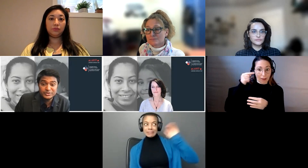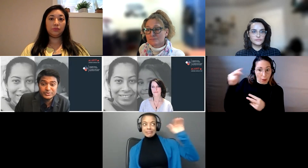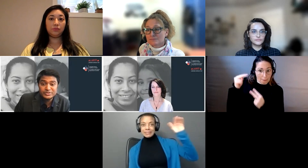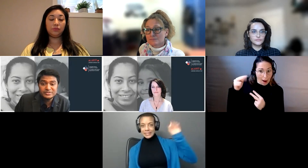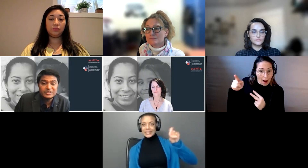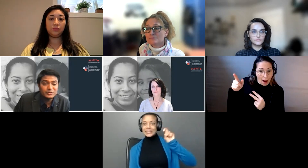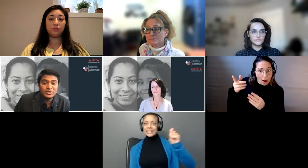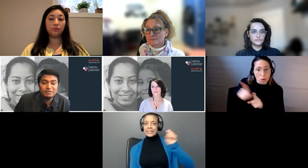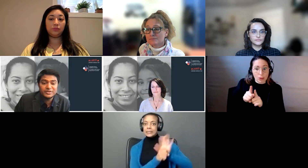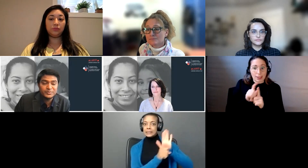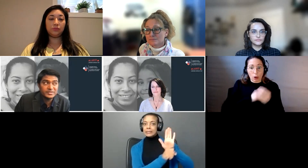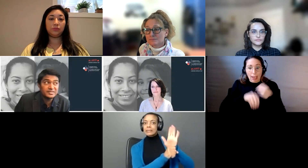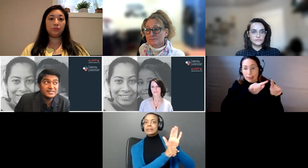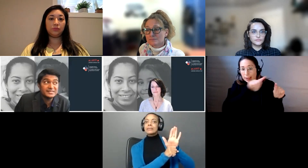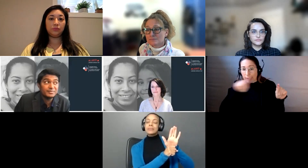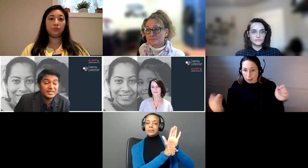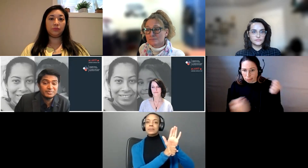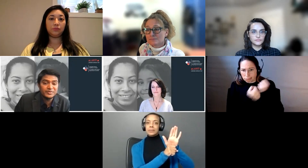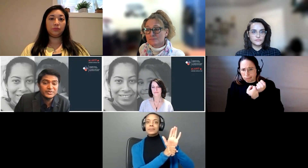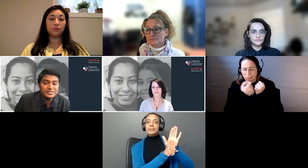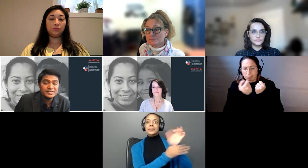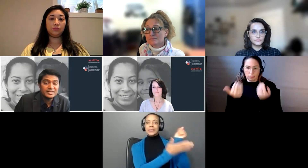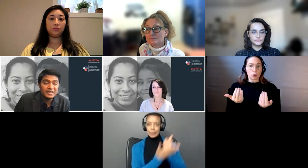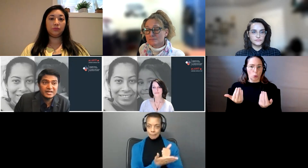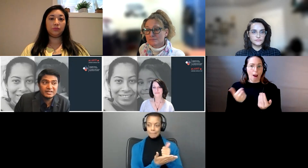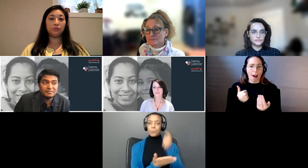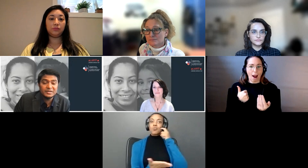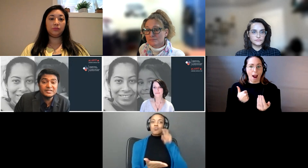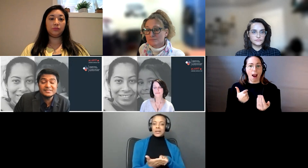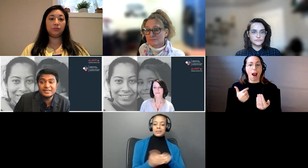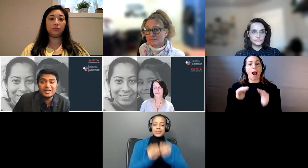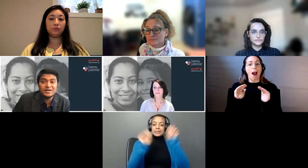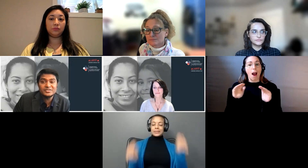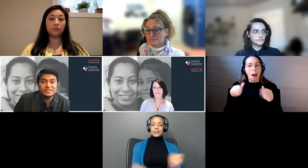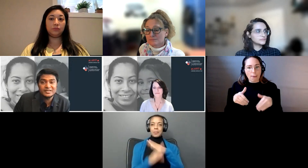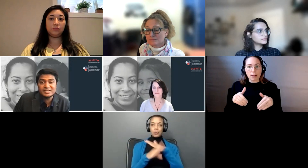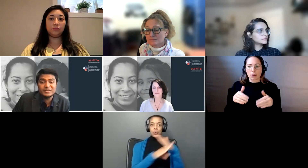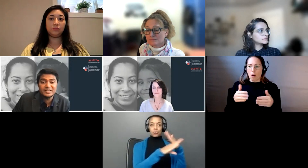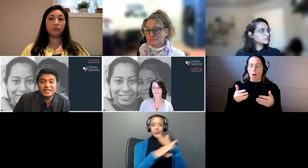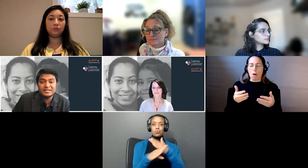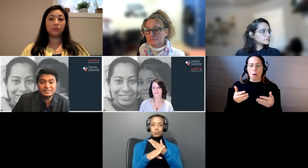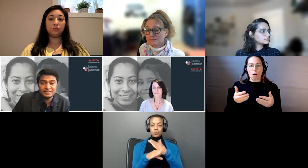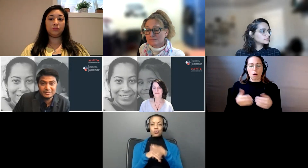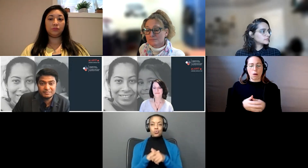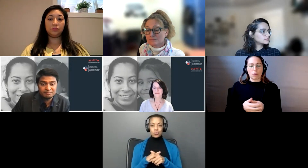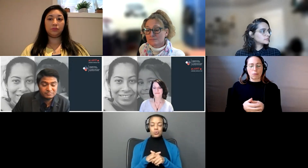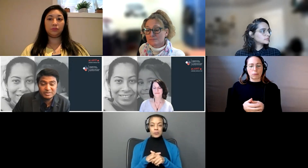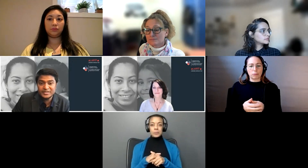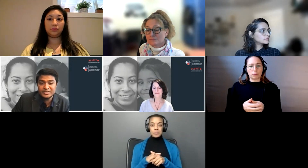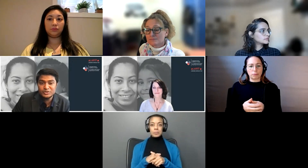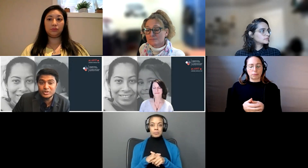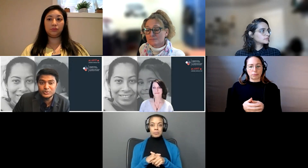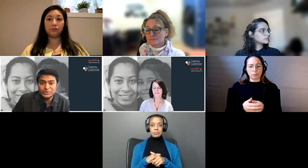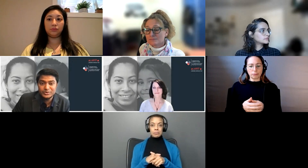certaines organisations comme nos directeurs de façon à adresser. Ce n'est pas